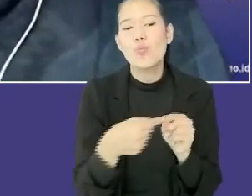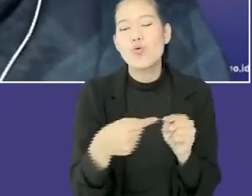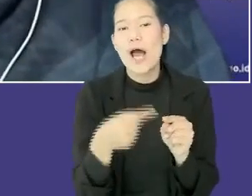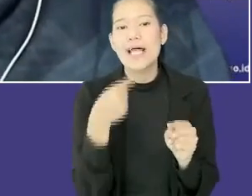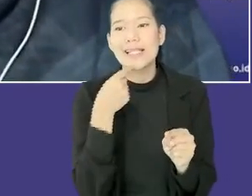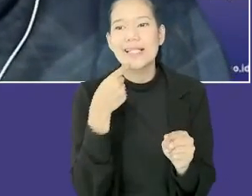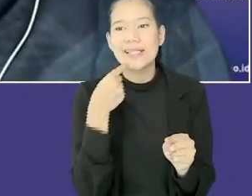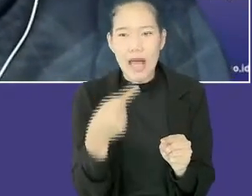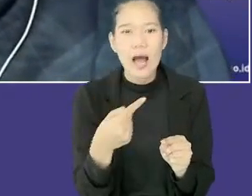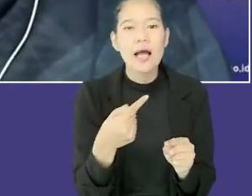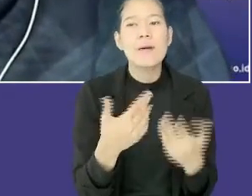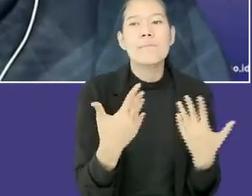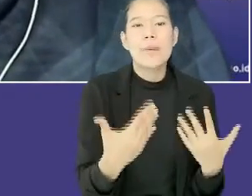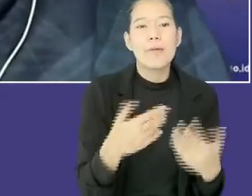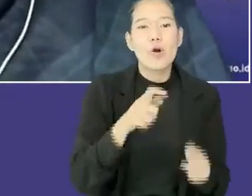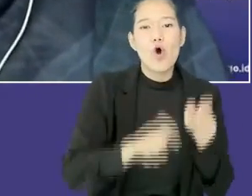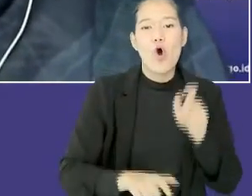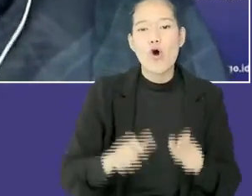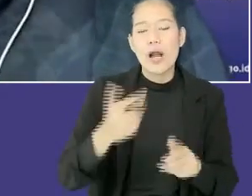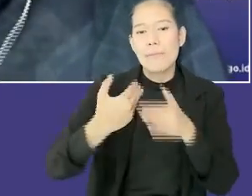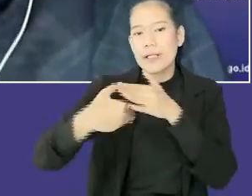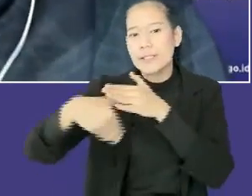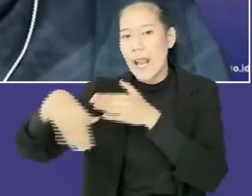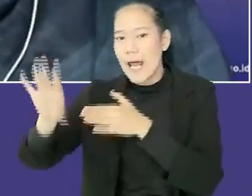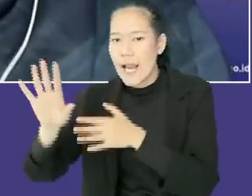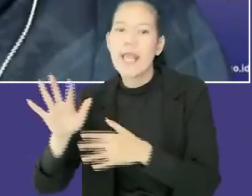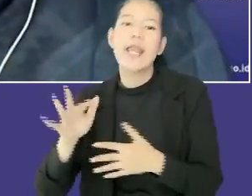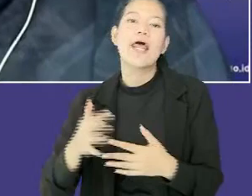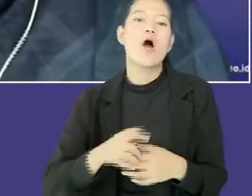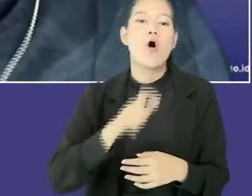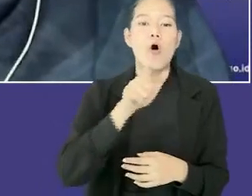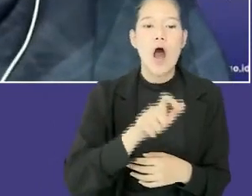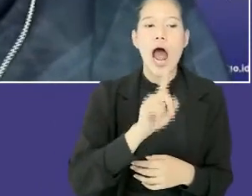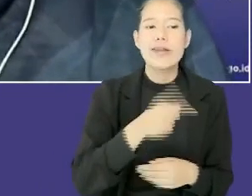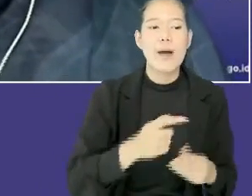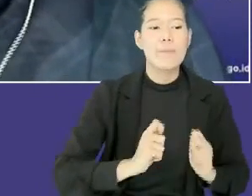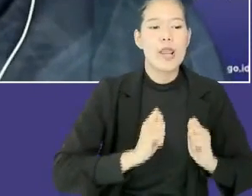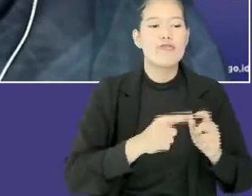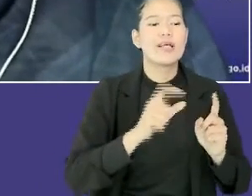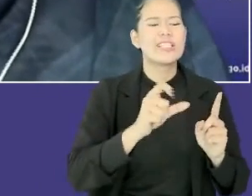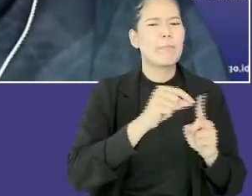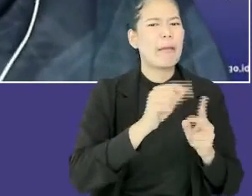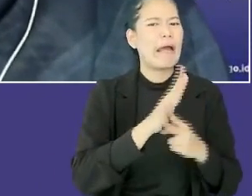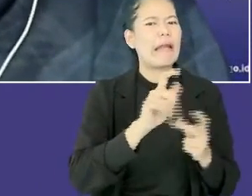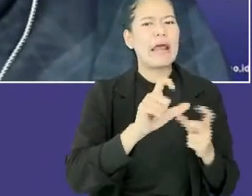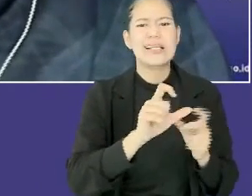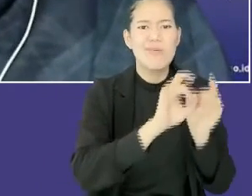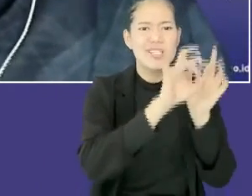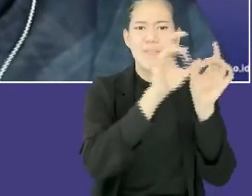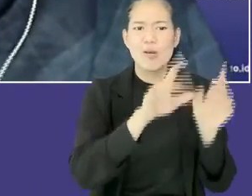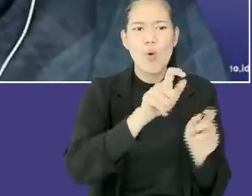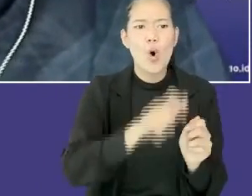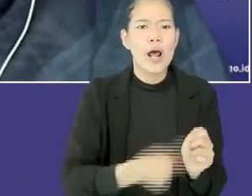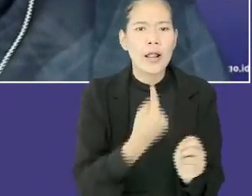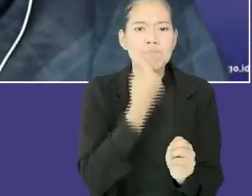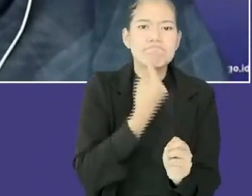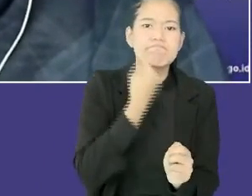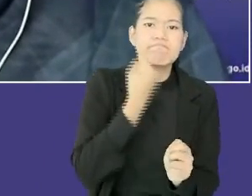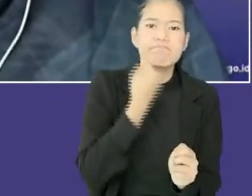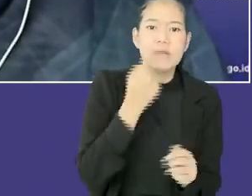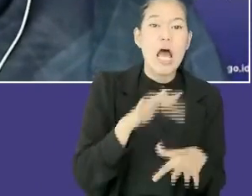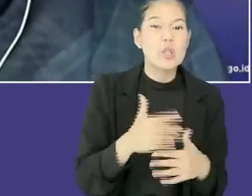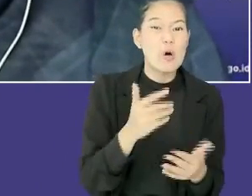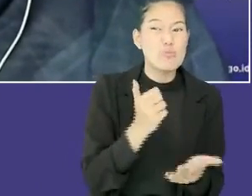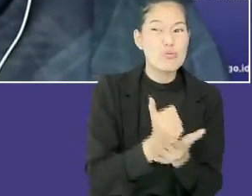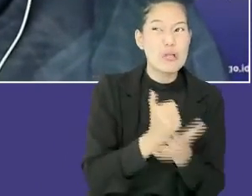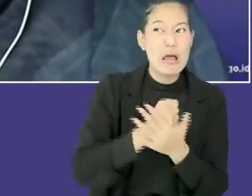ada ceritaan bahwa ada perjalanan kemudian ada CPNS adalah celancang lagi yang lain atau barangkali sebetulnya kalau